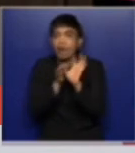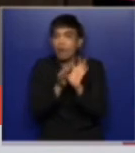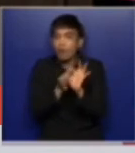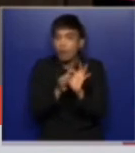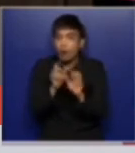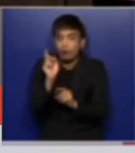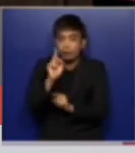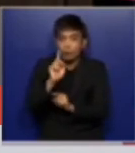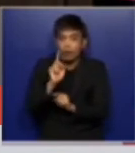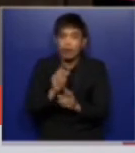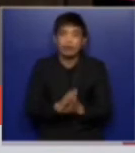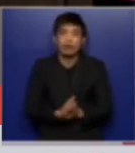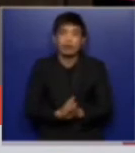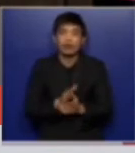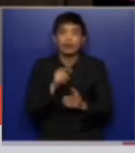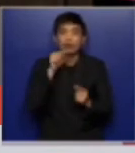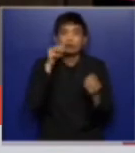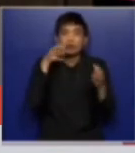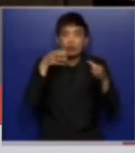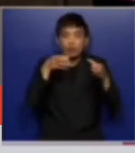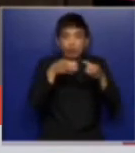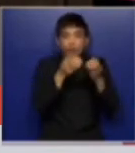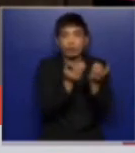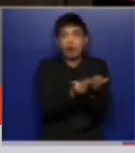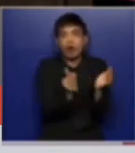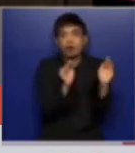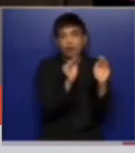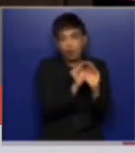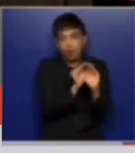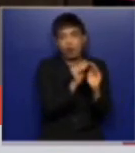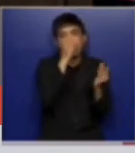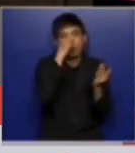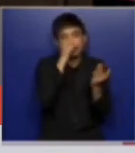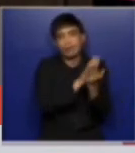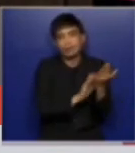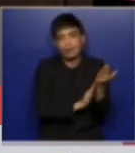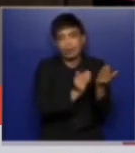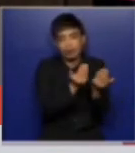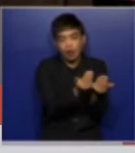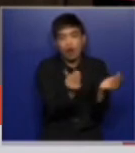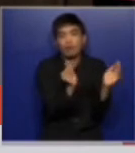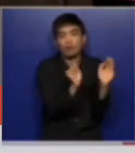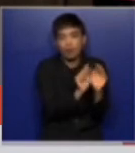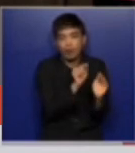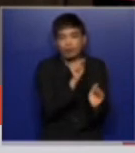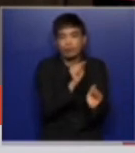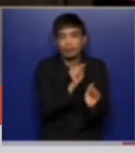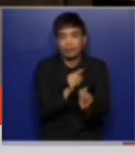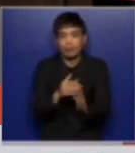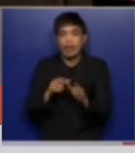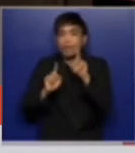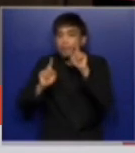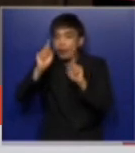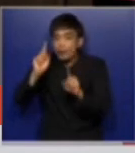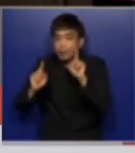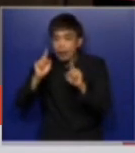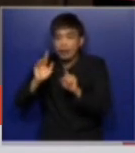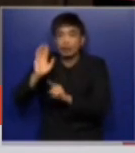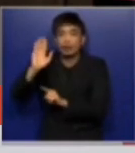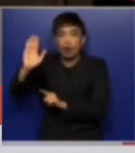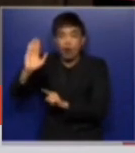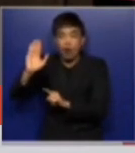ความเปราะบางของภาคครัวเรือนของไทยท่านประธานครับข้อมูลของสำนักงานสถิติแห่งชาติล่าสุด